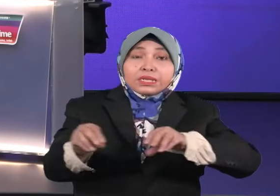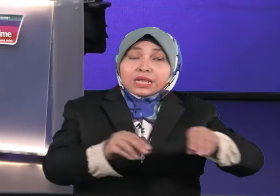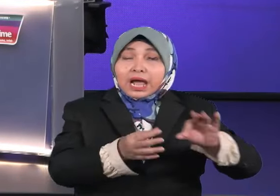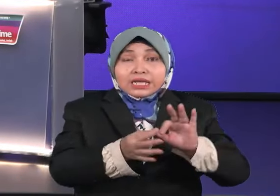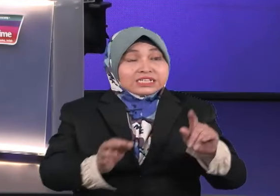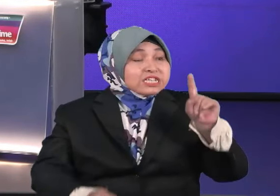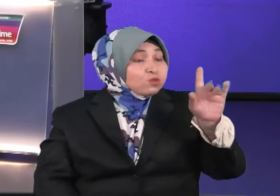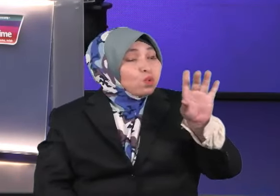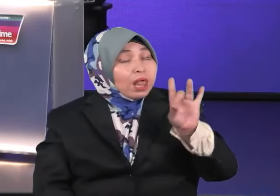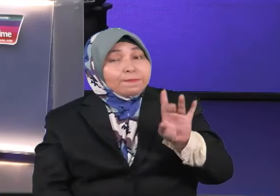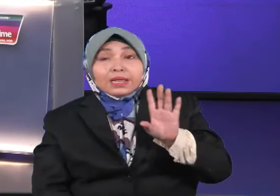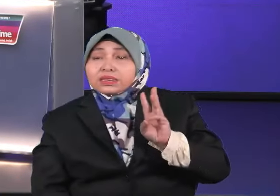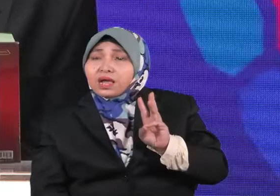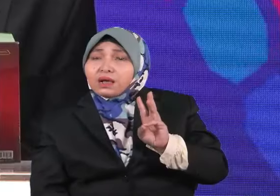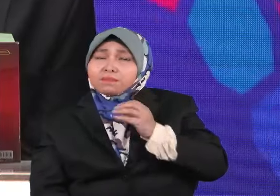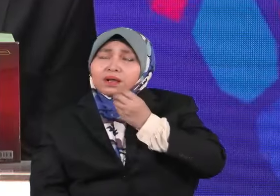186.